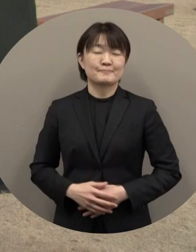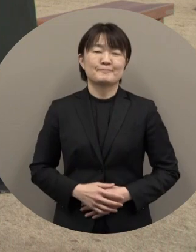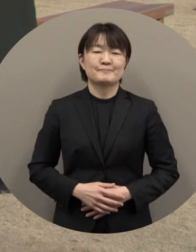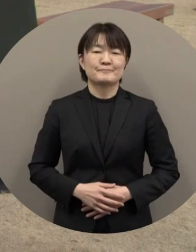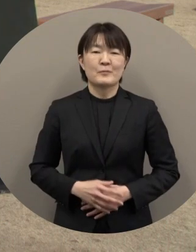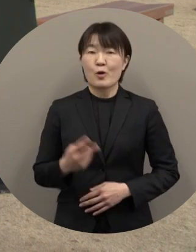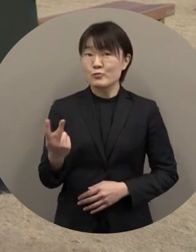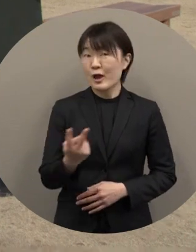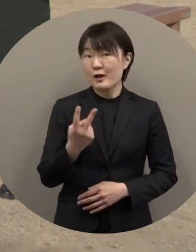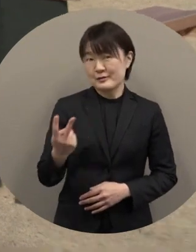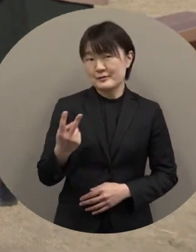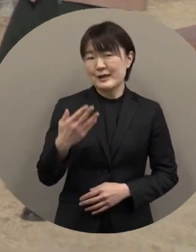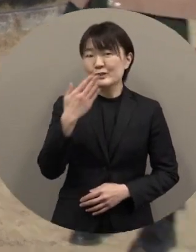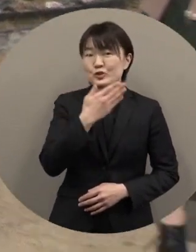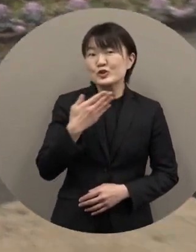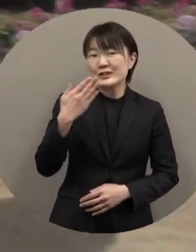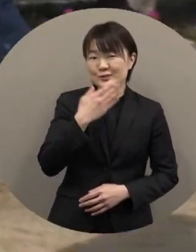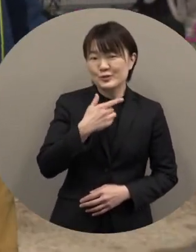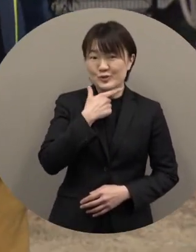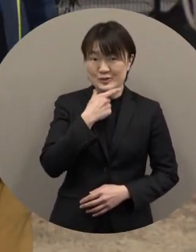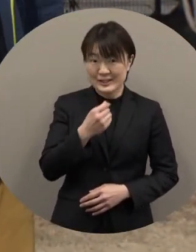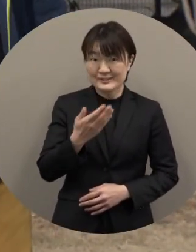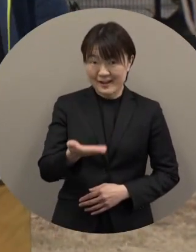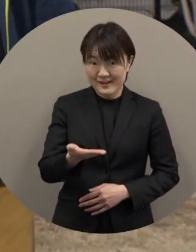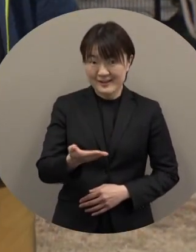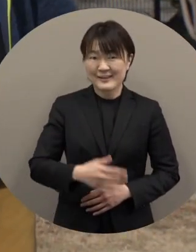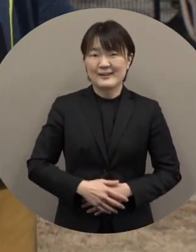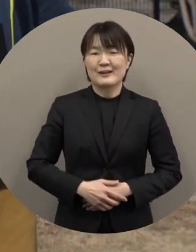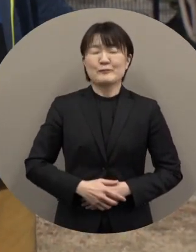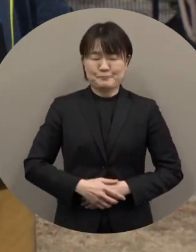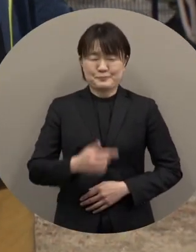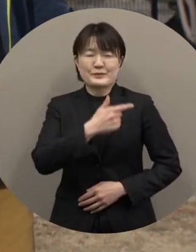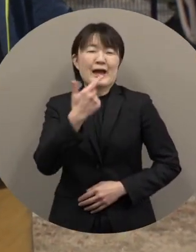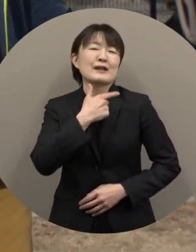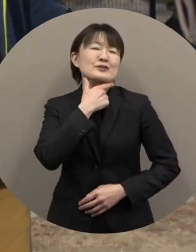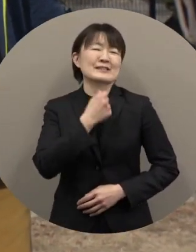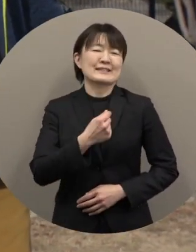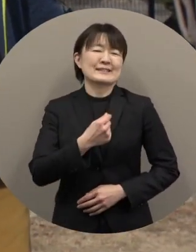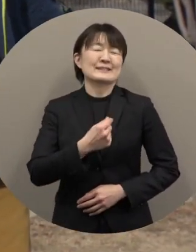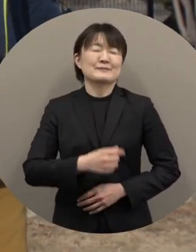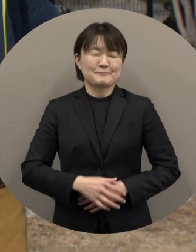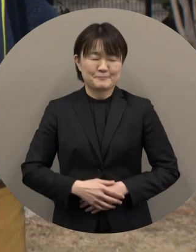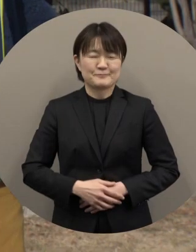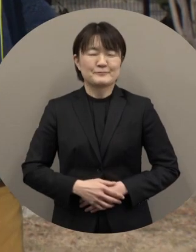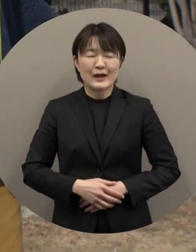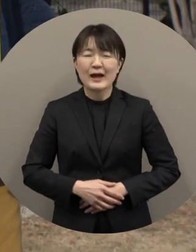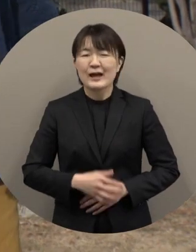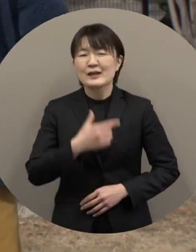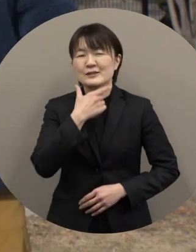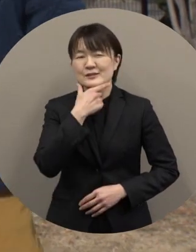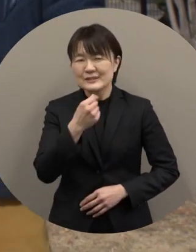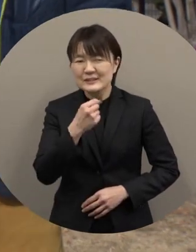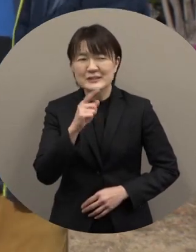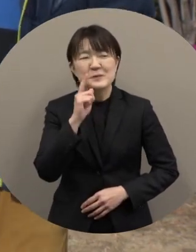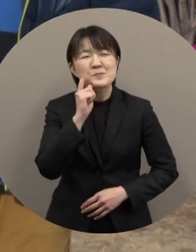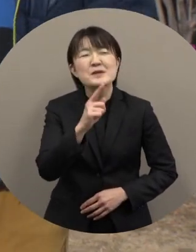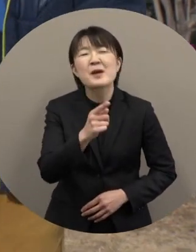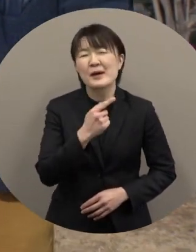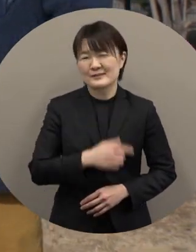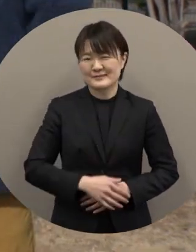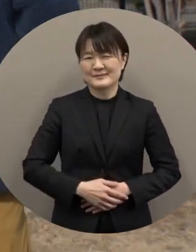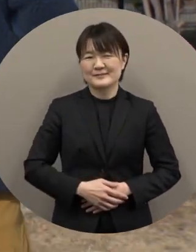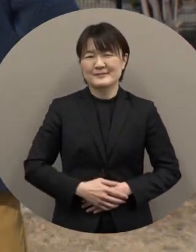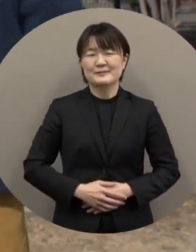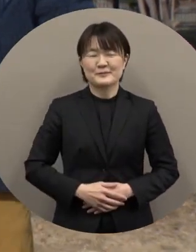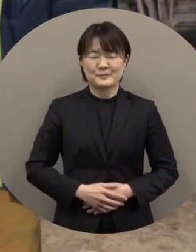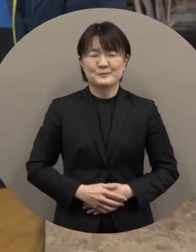二人はスイーツはお好きですか？ こう見えて大好きです どのような認識かわからないんですけど、そのように見えております。 あ、そうですか、はい、